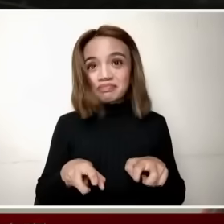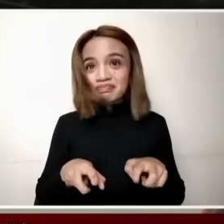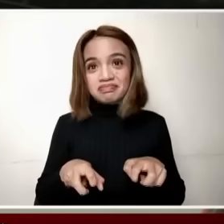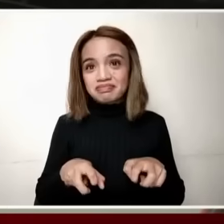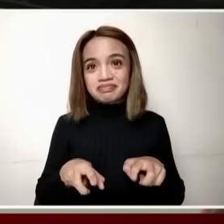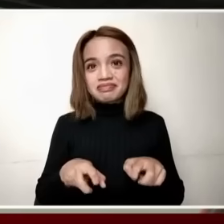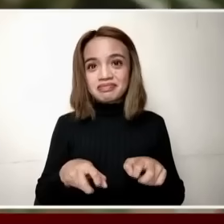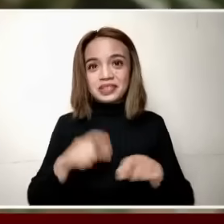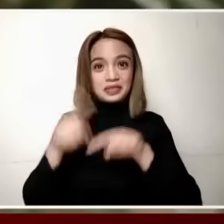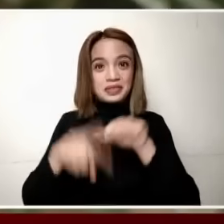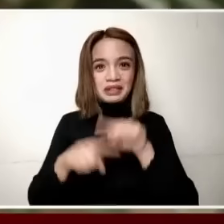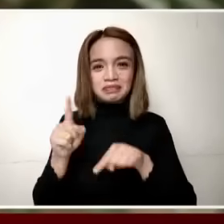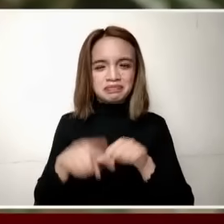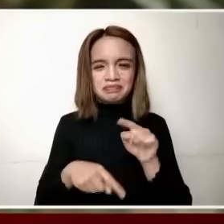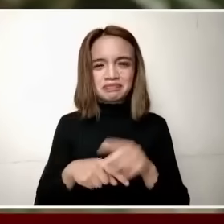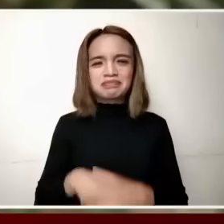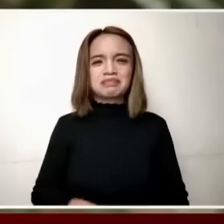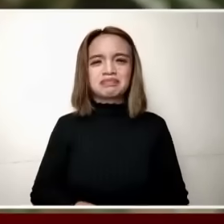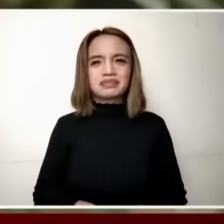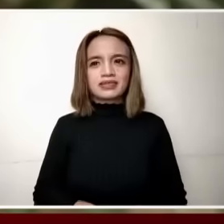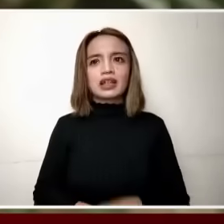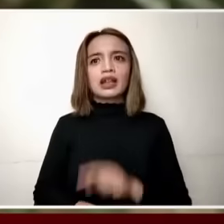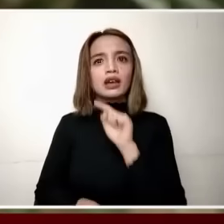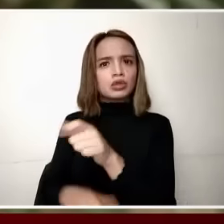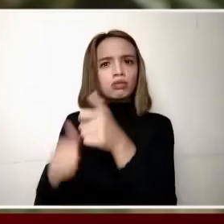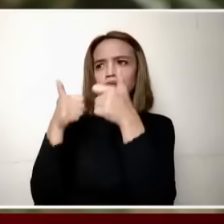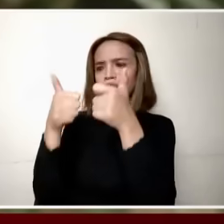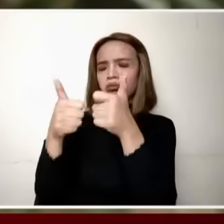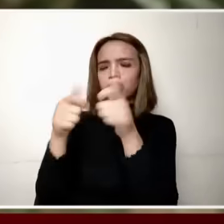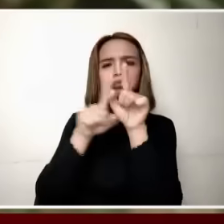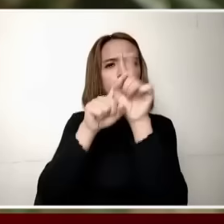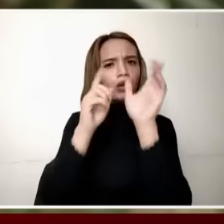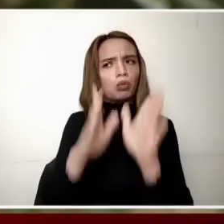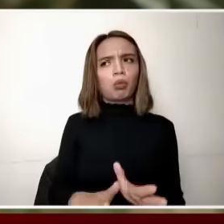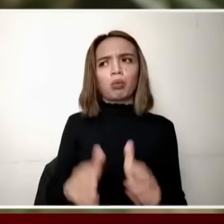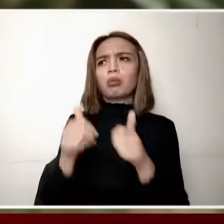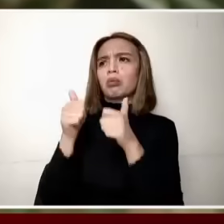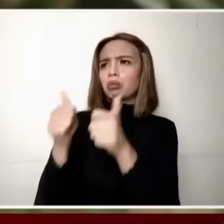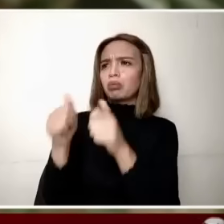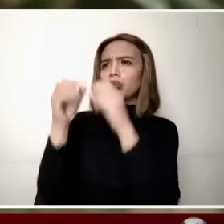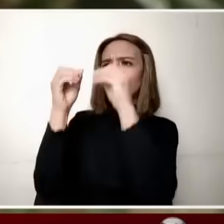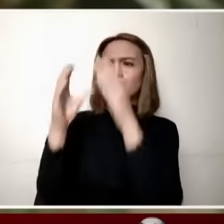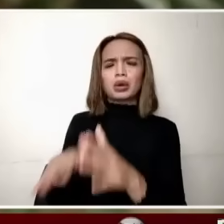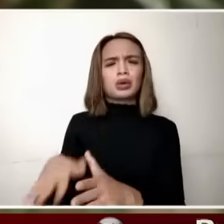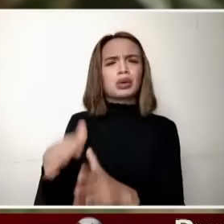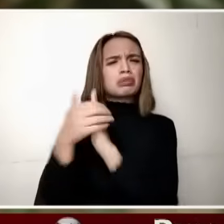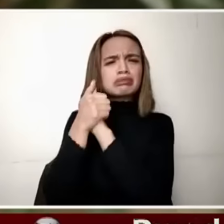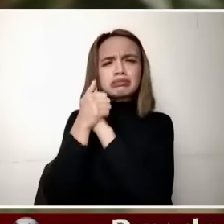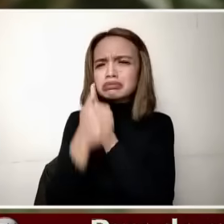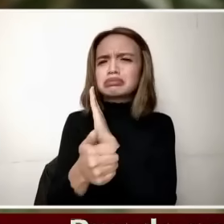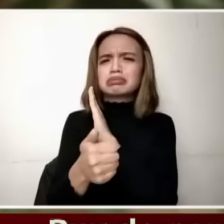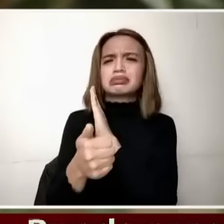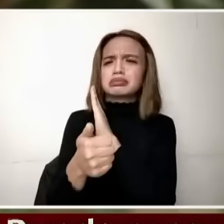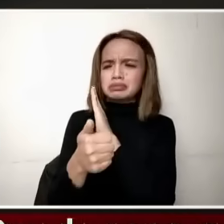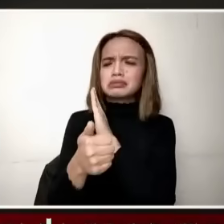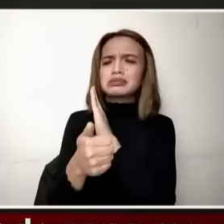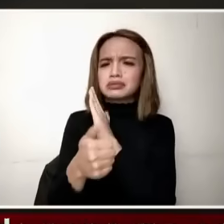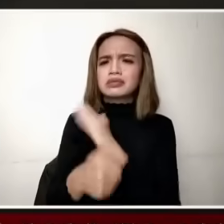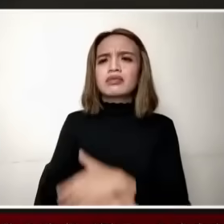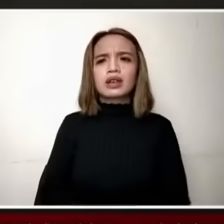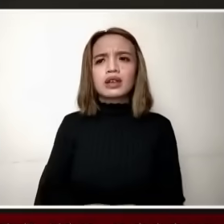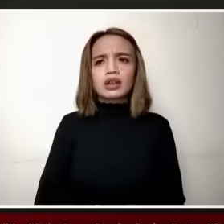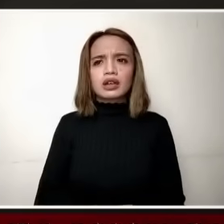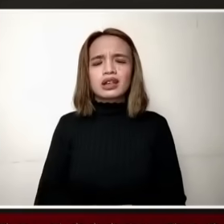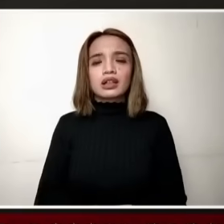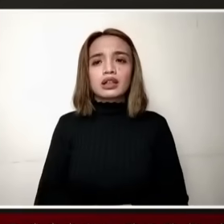kaibigan. He's a very good mentor, he's a very good teacher. Ang galing niya, sobra-sobra. Tsaka